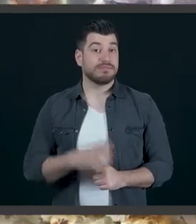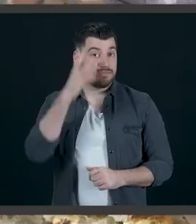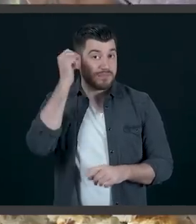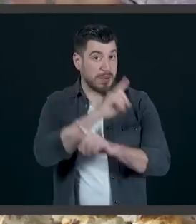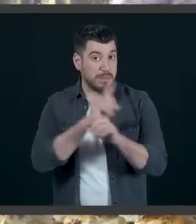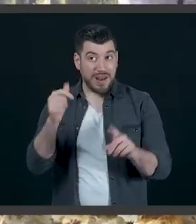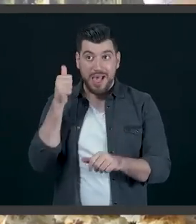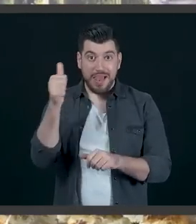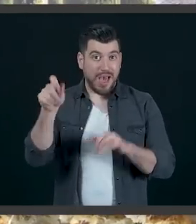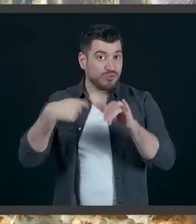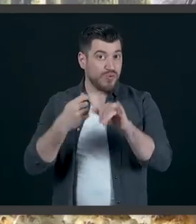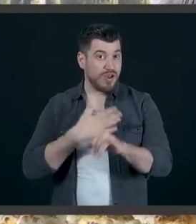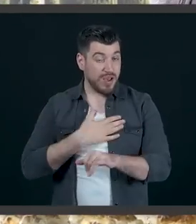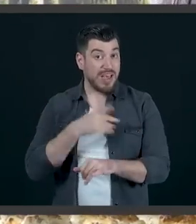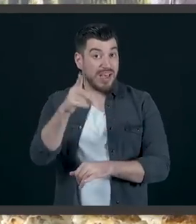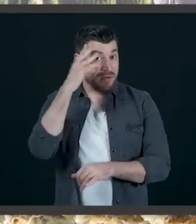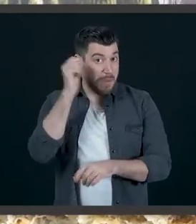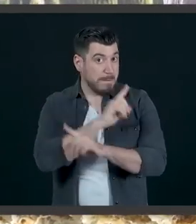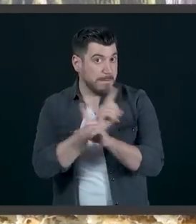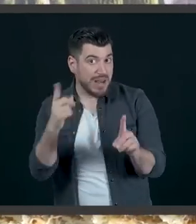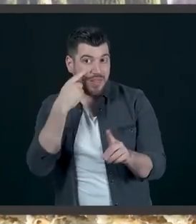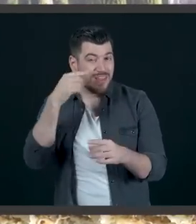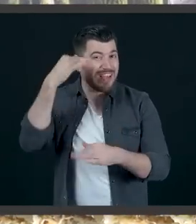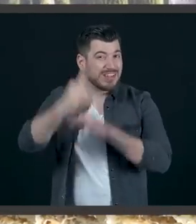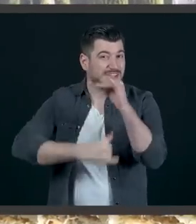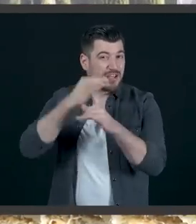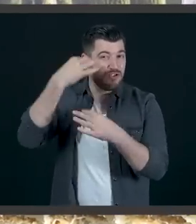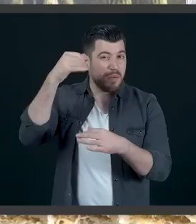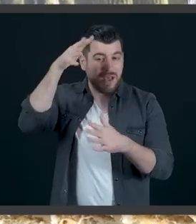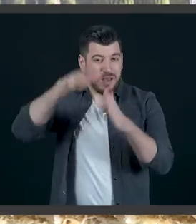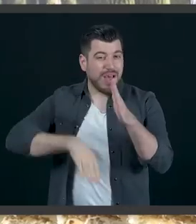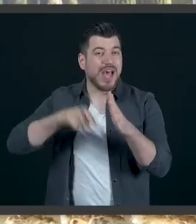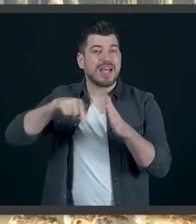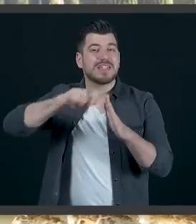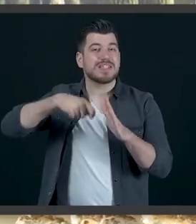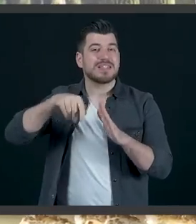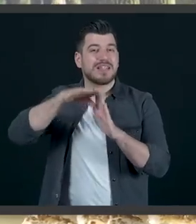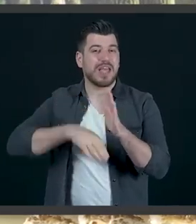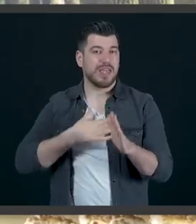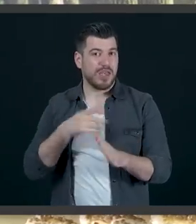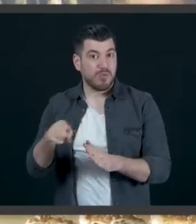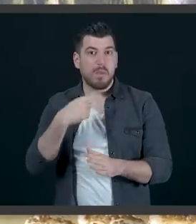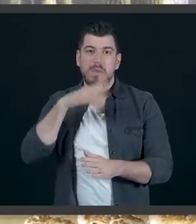Μην ξεχάσετε να κάνετε subscribe στο κανάλι μου, μην ξεχάσετε να δείτε αναλυτικά τη συνταγή στο akispetrezikis.com, το